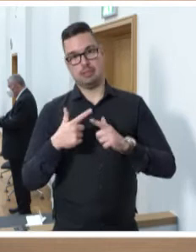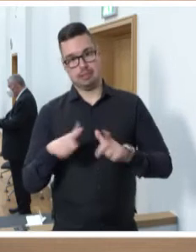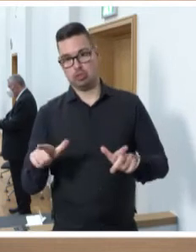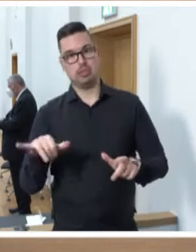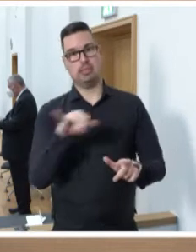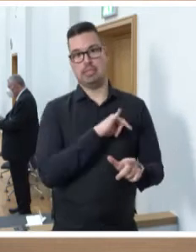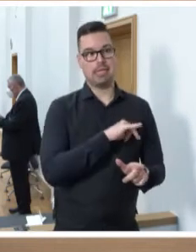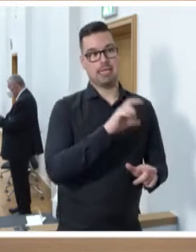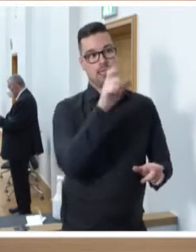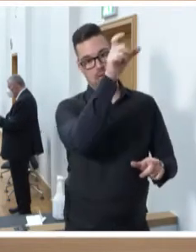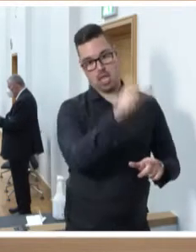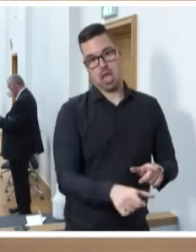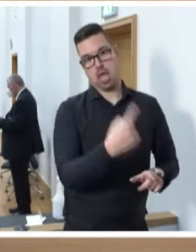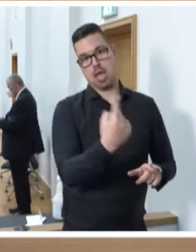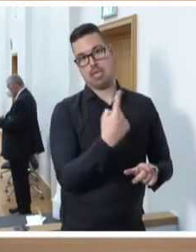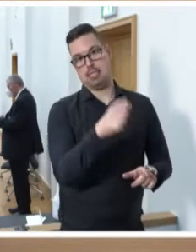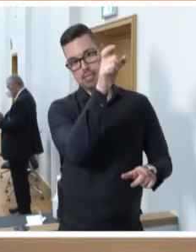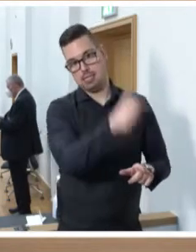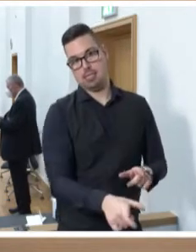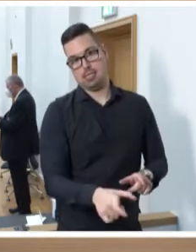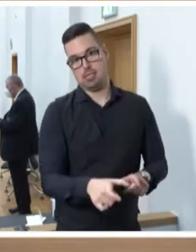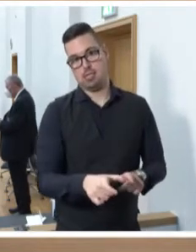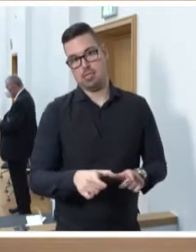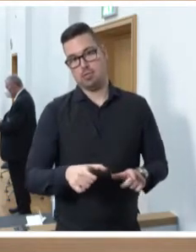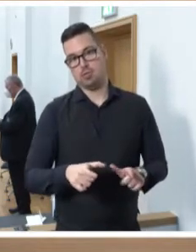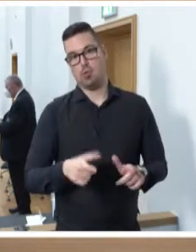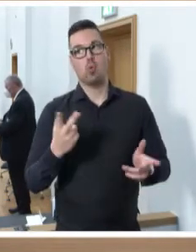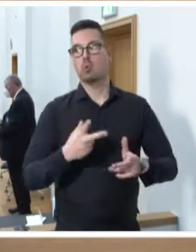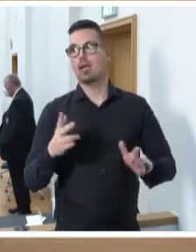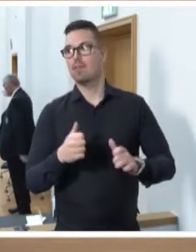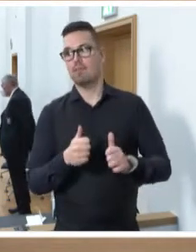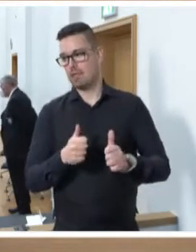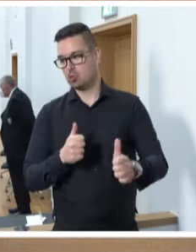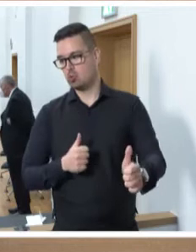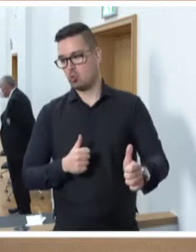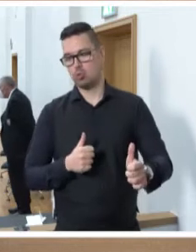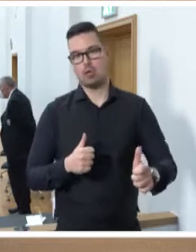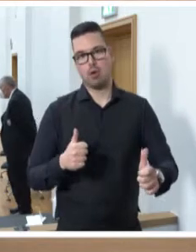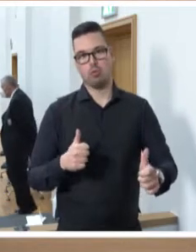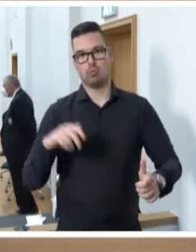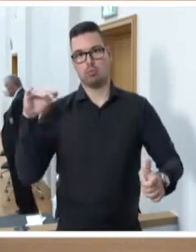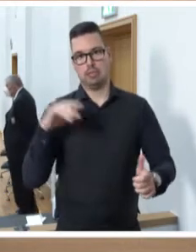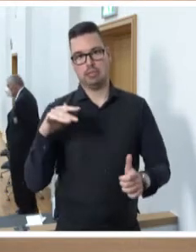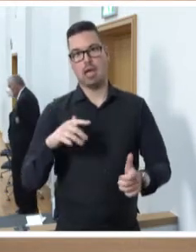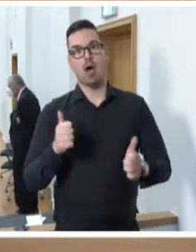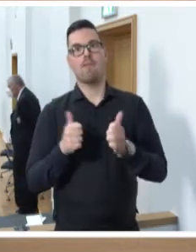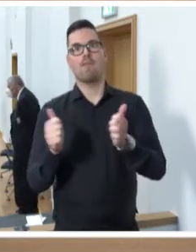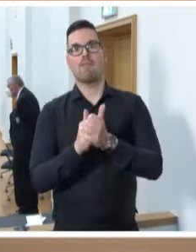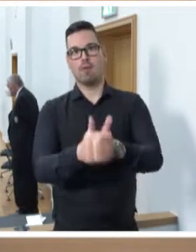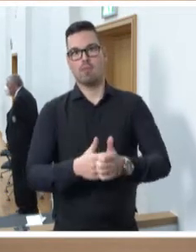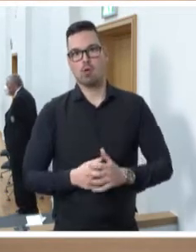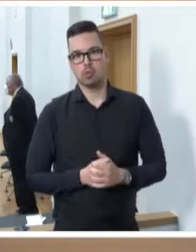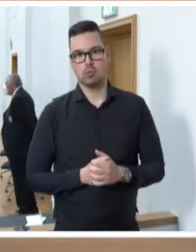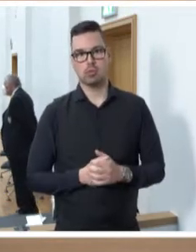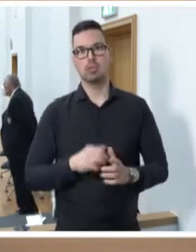des einzelnen Abgeordneten an einer Vereitelung oder Verzögerung legitimer staatlicher Verfolgung. Sie schützt